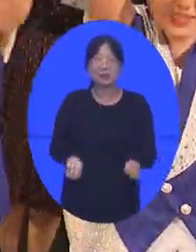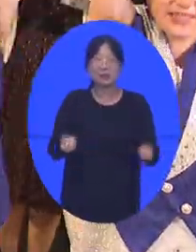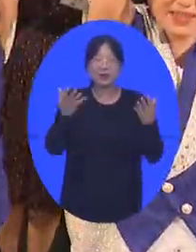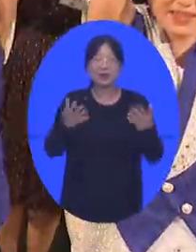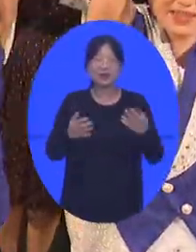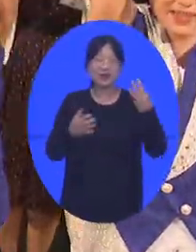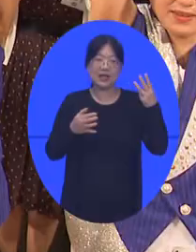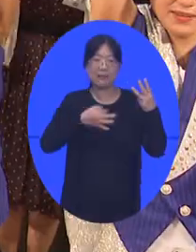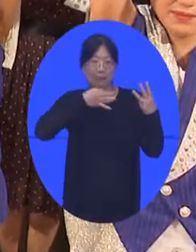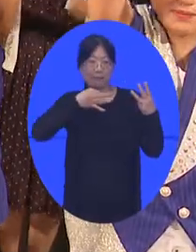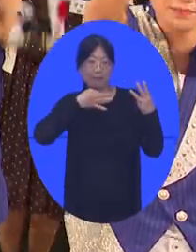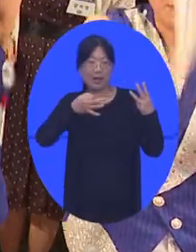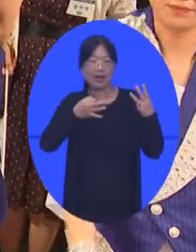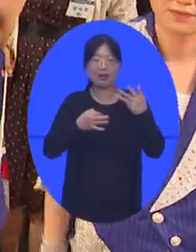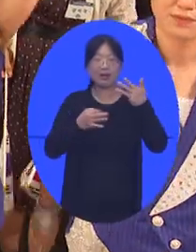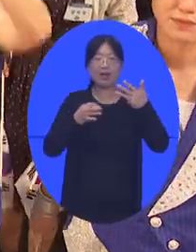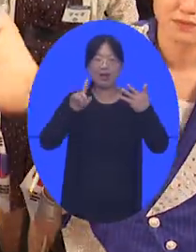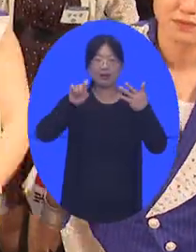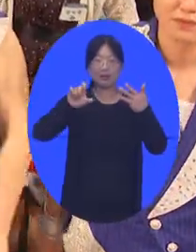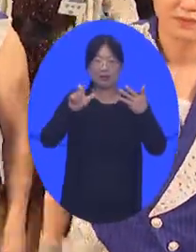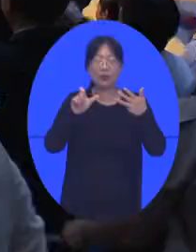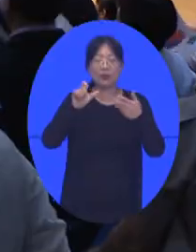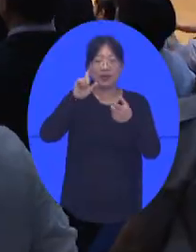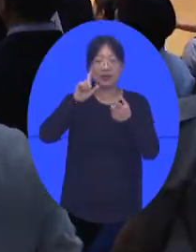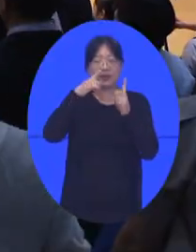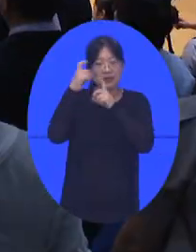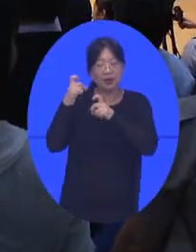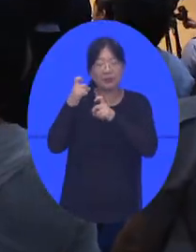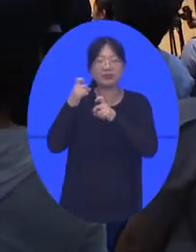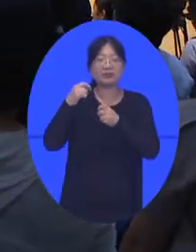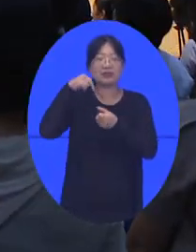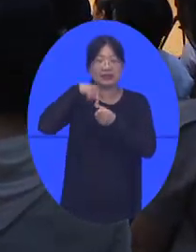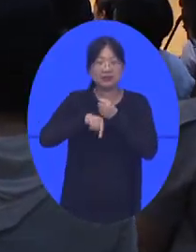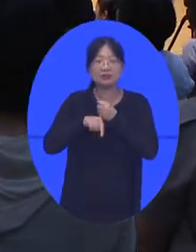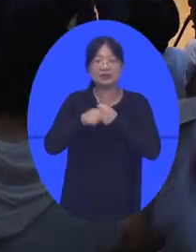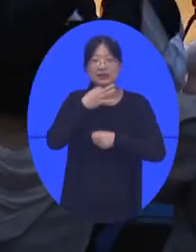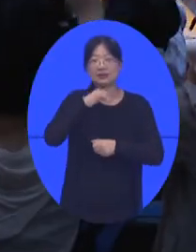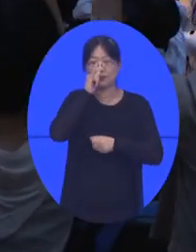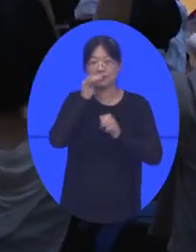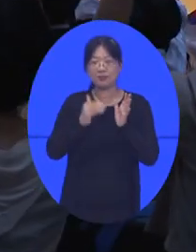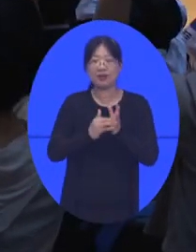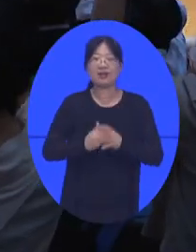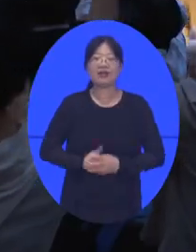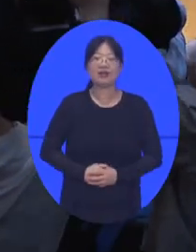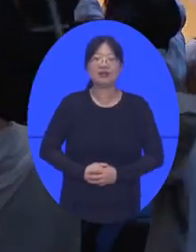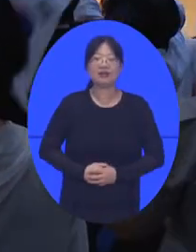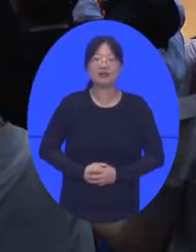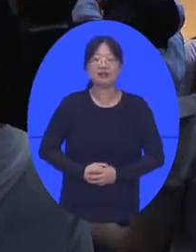1945년 8월 15일을 깊게 새겼습니다. 경기지TV 이슬비입니다.